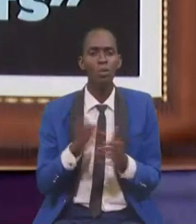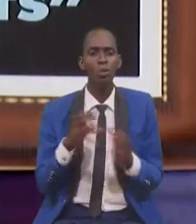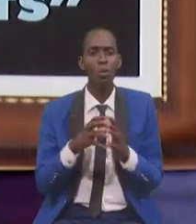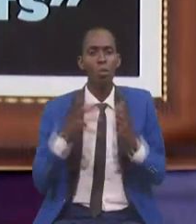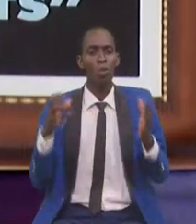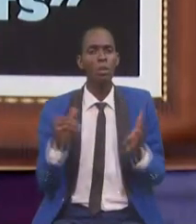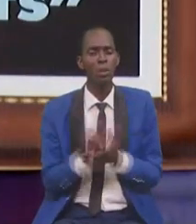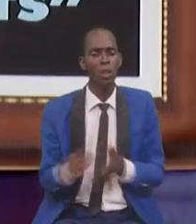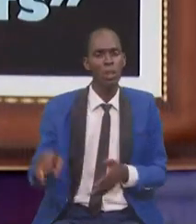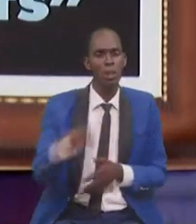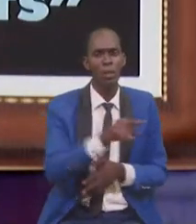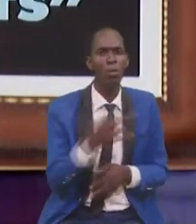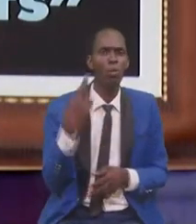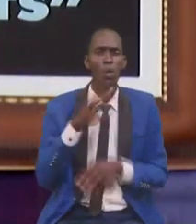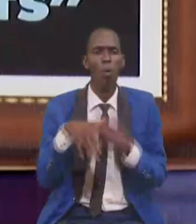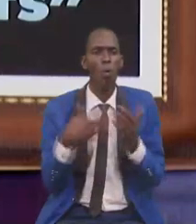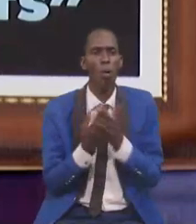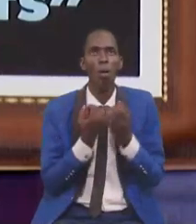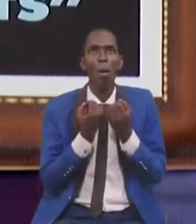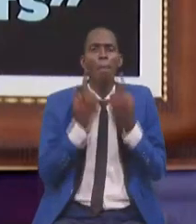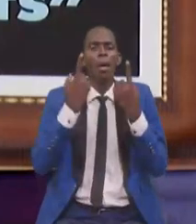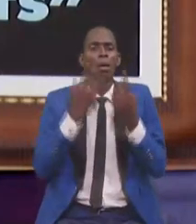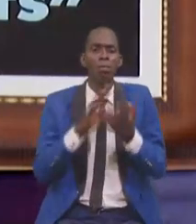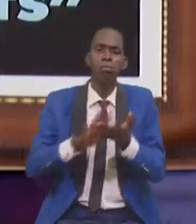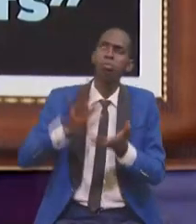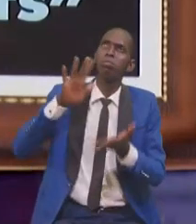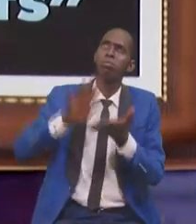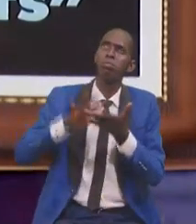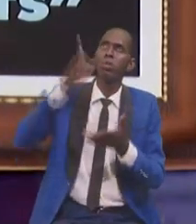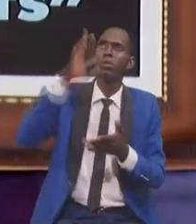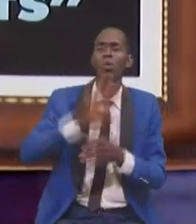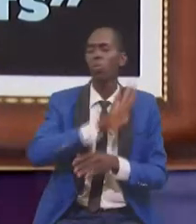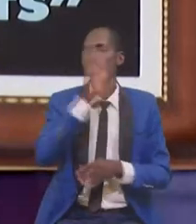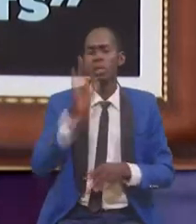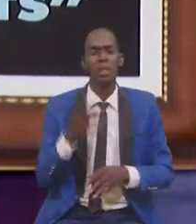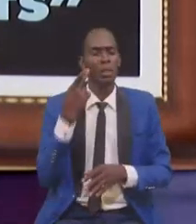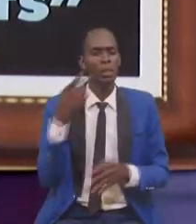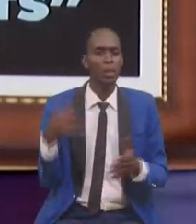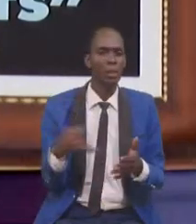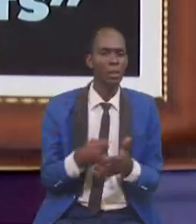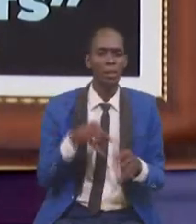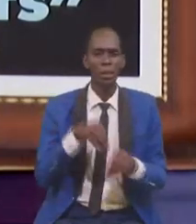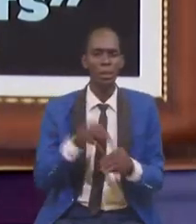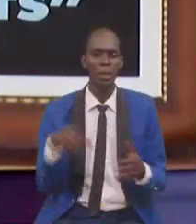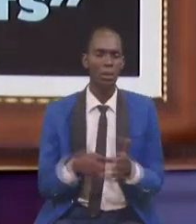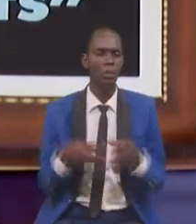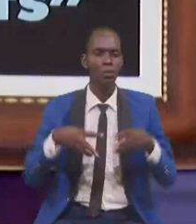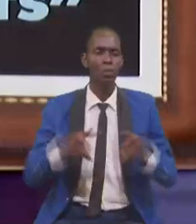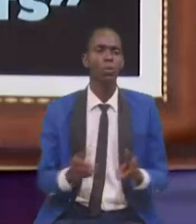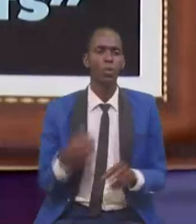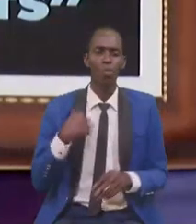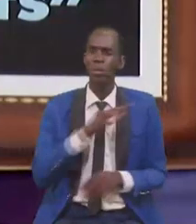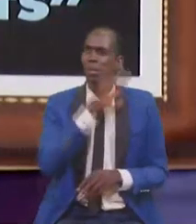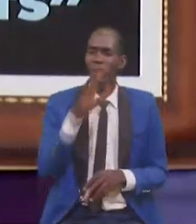qu'ils étaient tous dans l'étonnement et glorifiaient Dieu, disant, « Nous n'avons jamais rien vu de